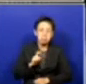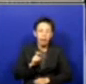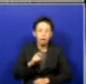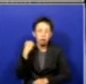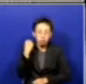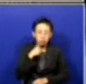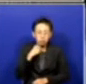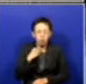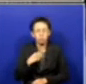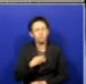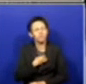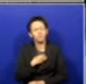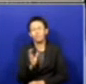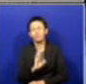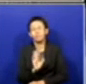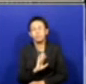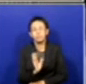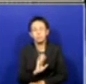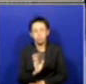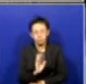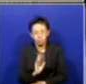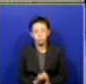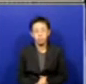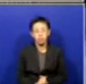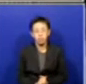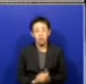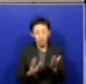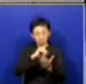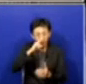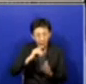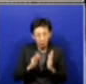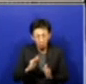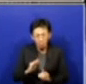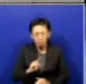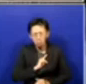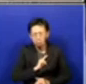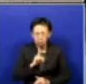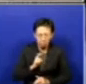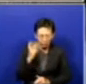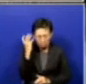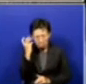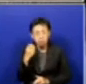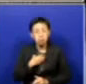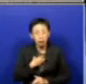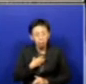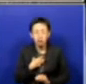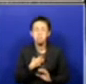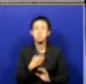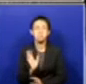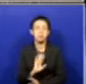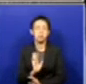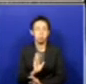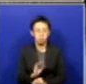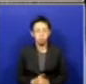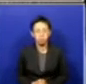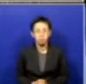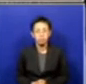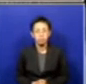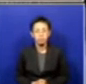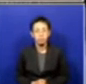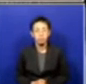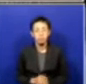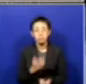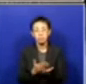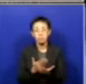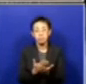เห็นเรื่องแบบนี้เกิดขึ้นในประเทศไทยใช่ไหมคะสไลด์ต่อมาค่ะจะเห็นว่าการเข้าถึงแหล่งทุนในระบ